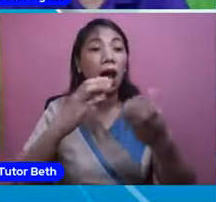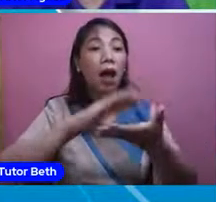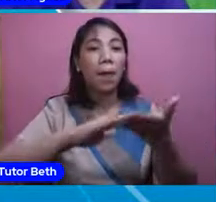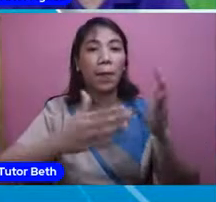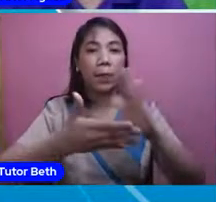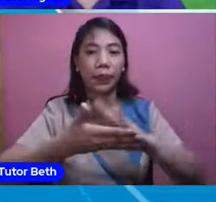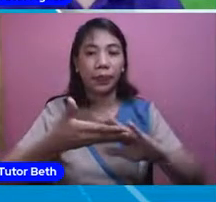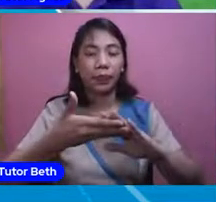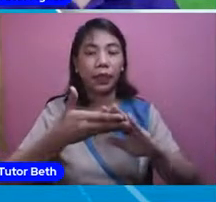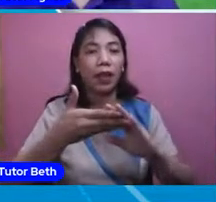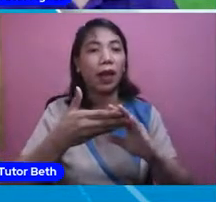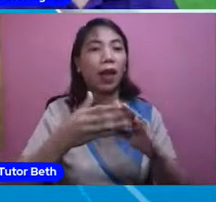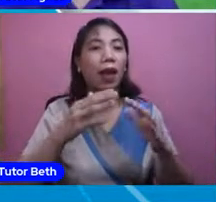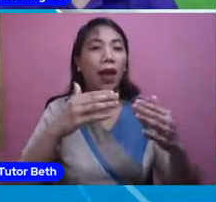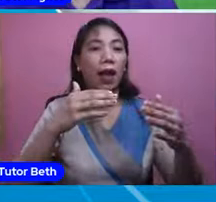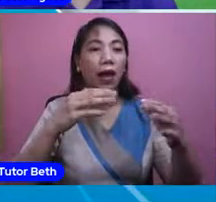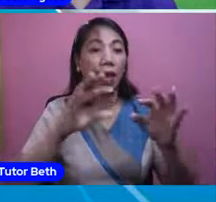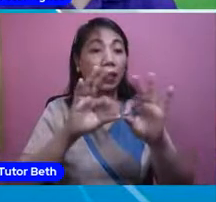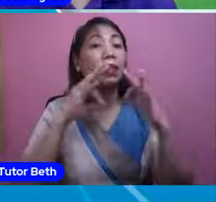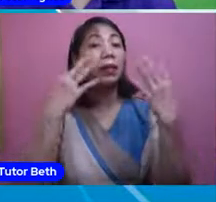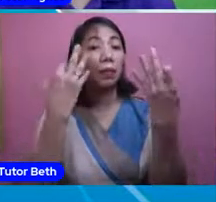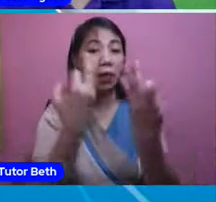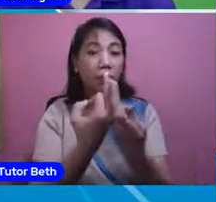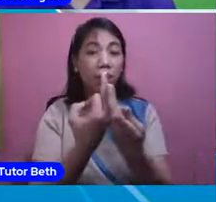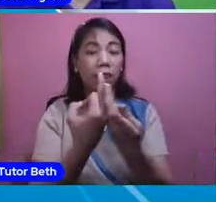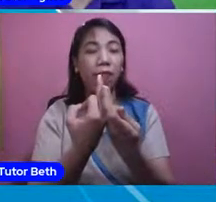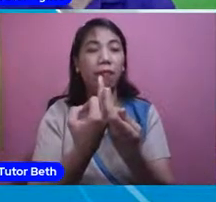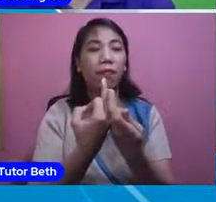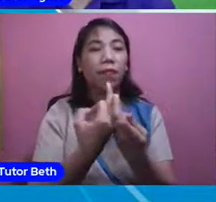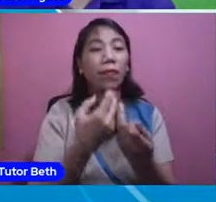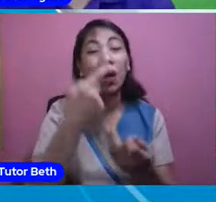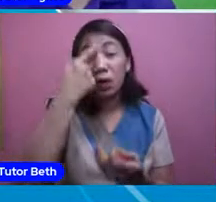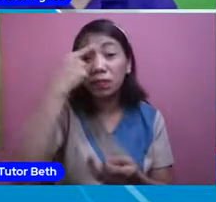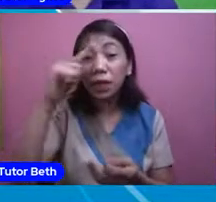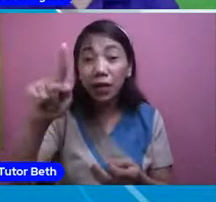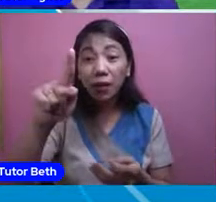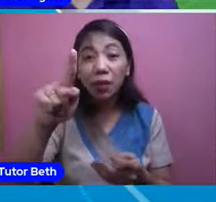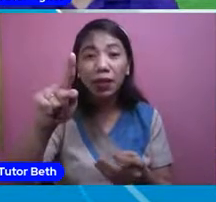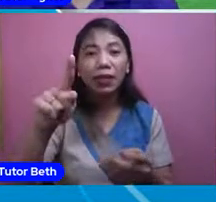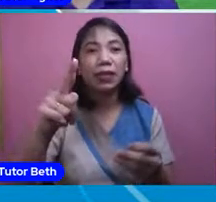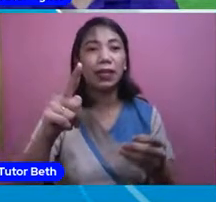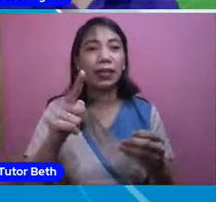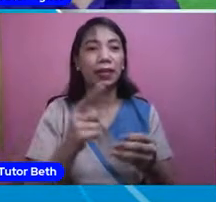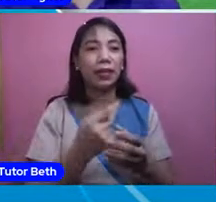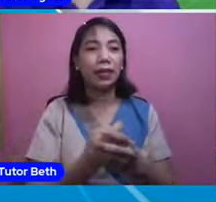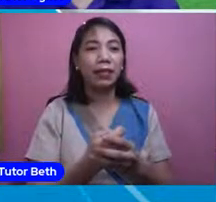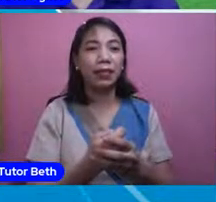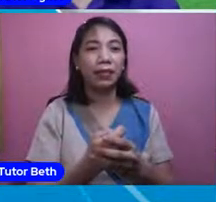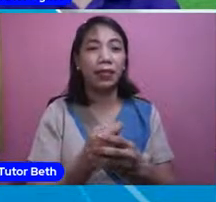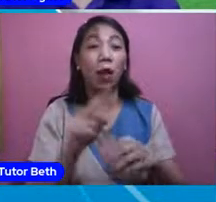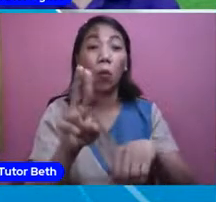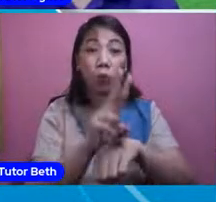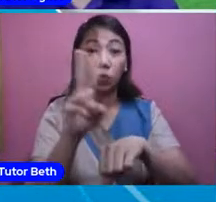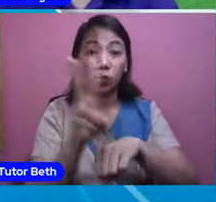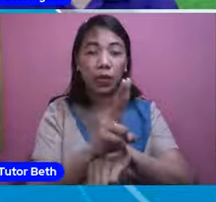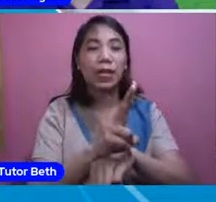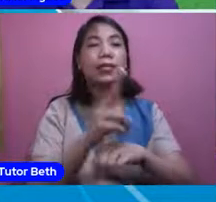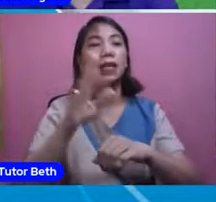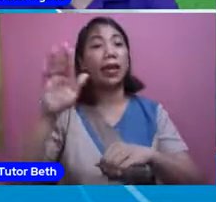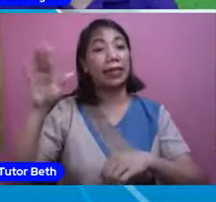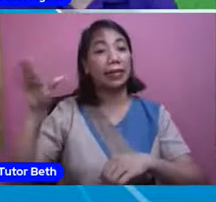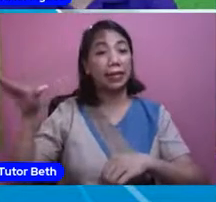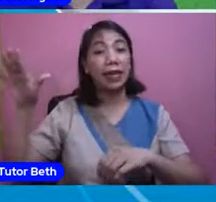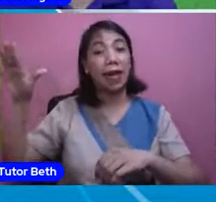kapamilya upang maging kapakipakinabang sa kanyang paglaki. So, dapat